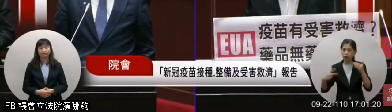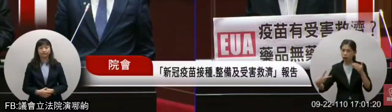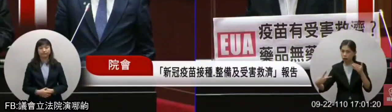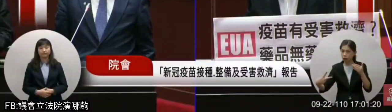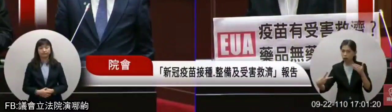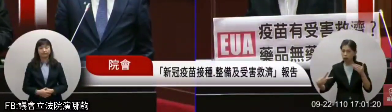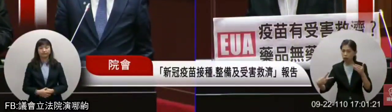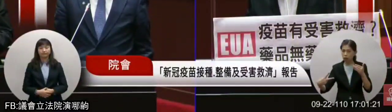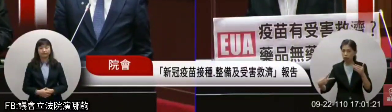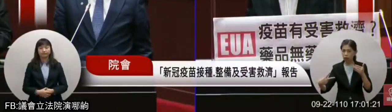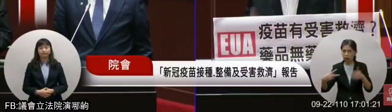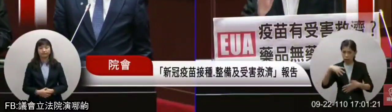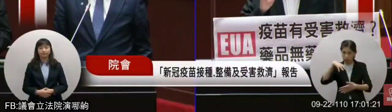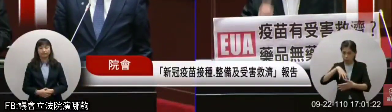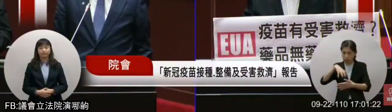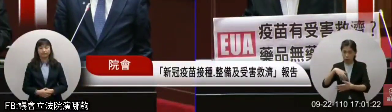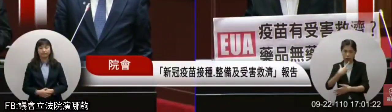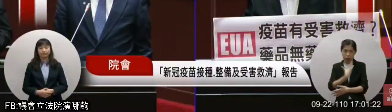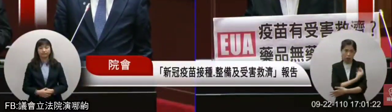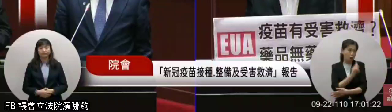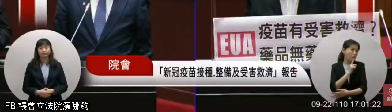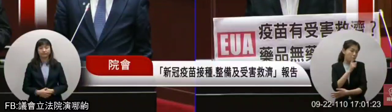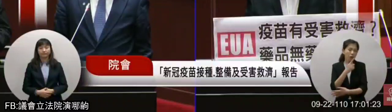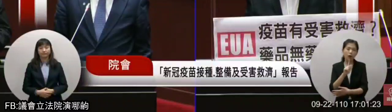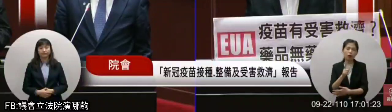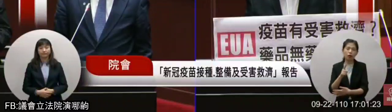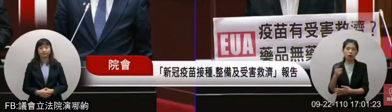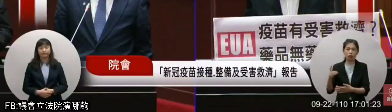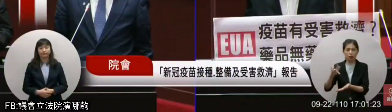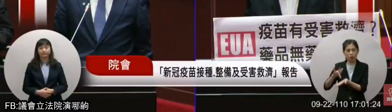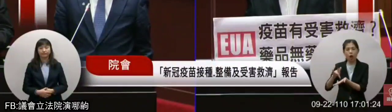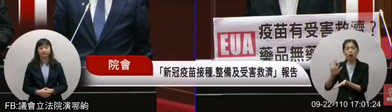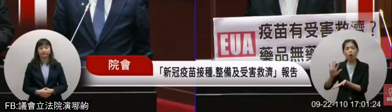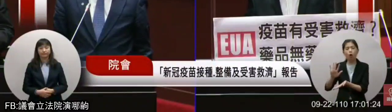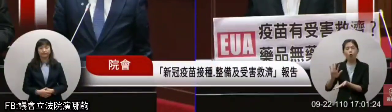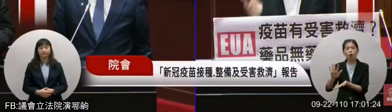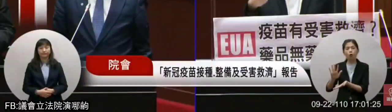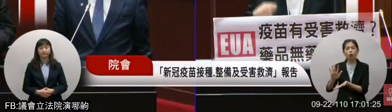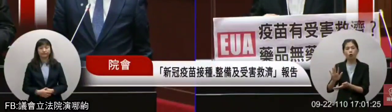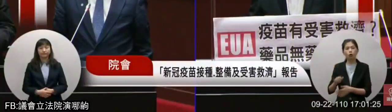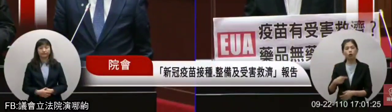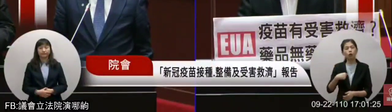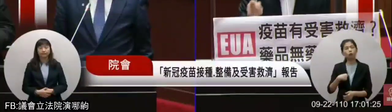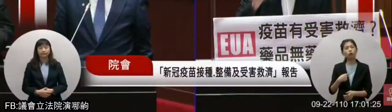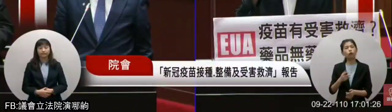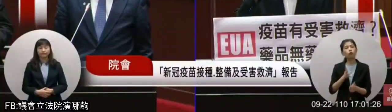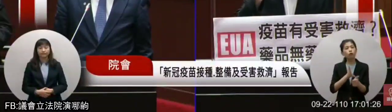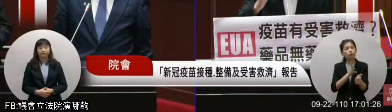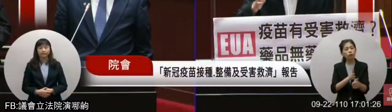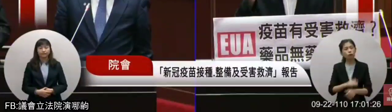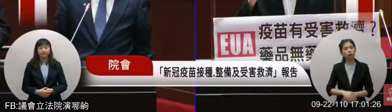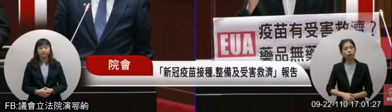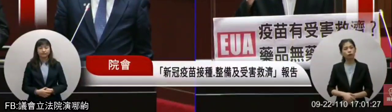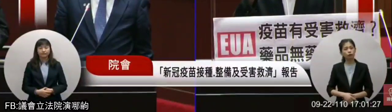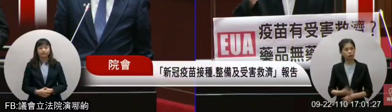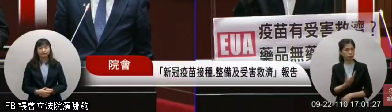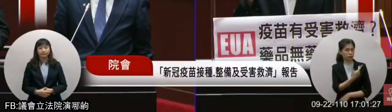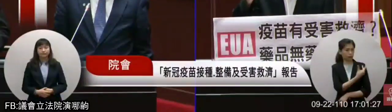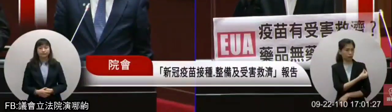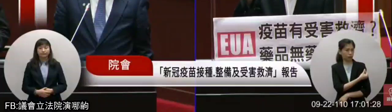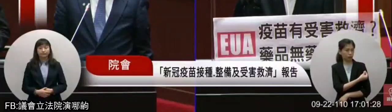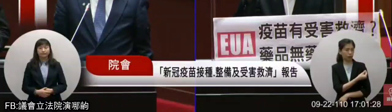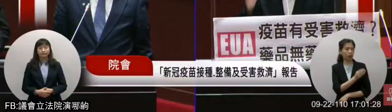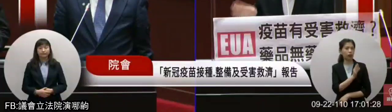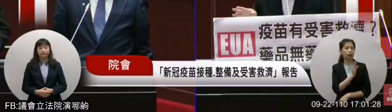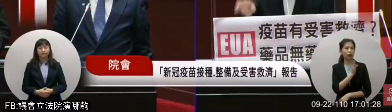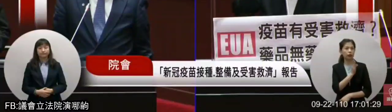是只有疫苗哦，也包括什么药物治疗的药物啊？问题来了，疫苗走的是预防接种